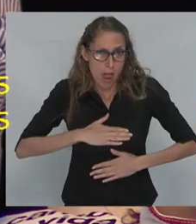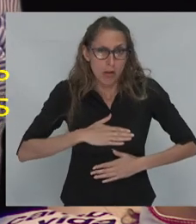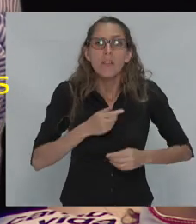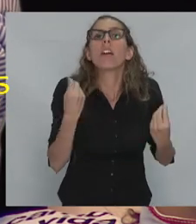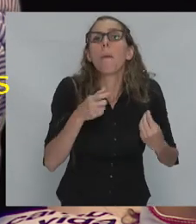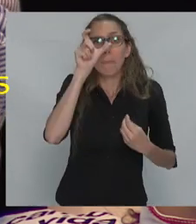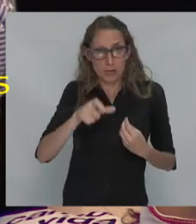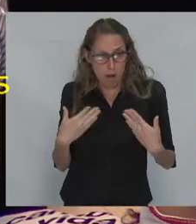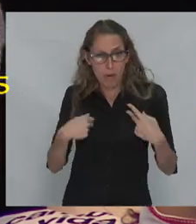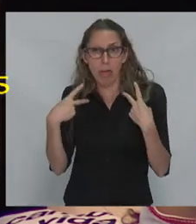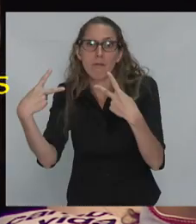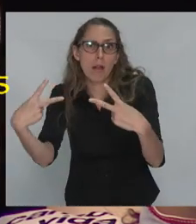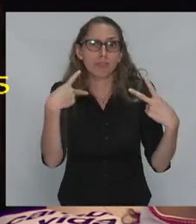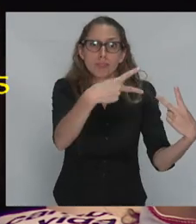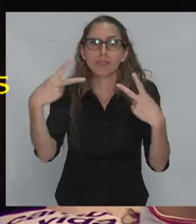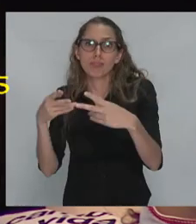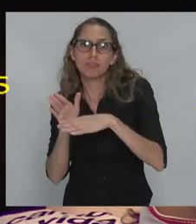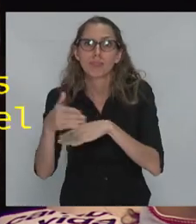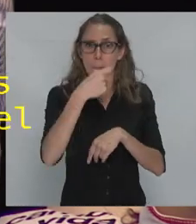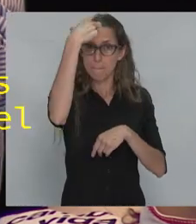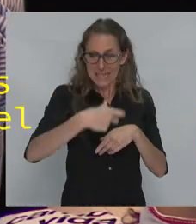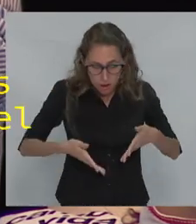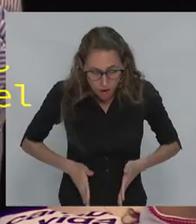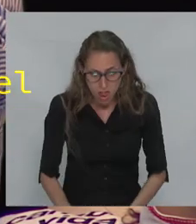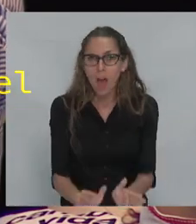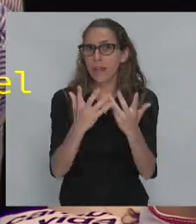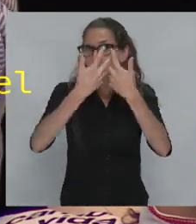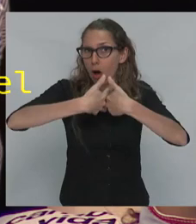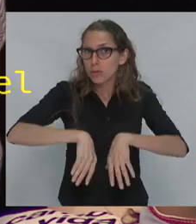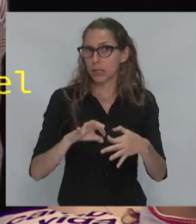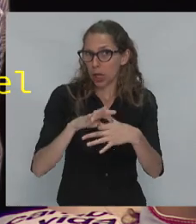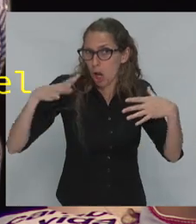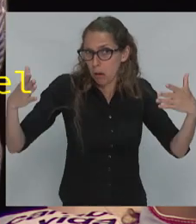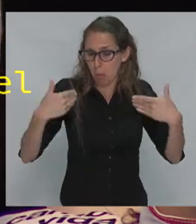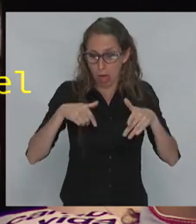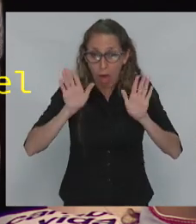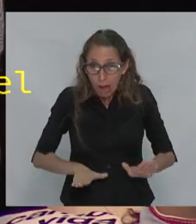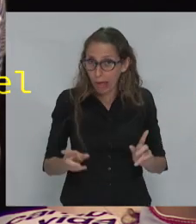circuler. Nous avons rien qu'en Cisjordanie, et vous